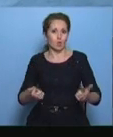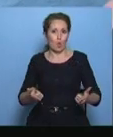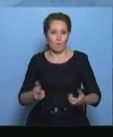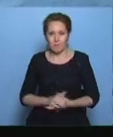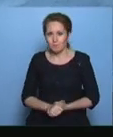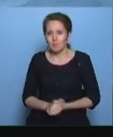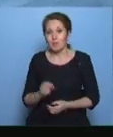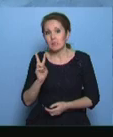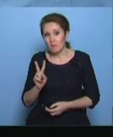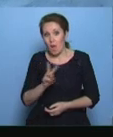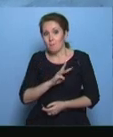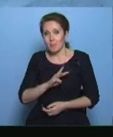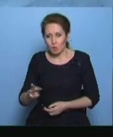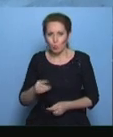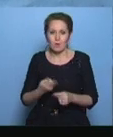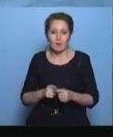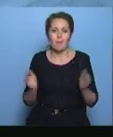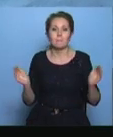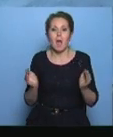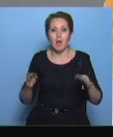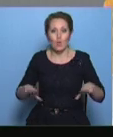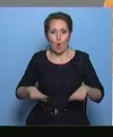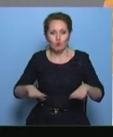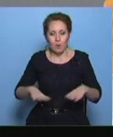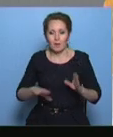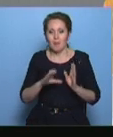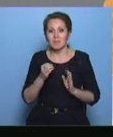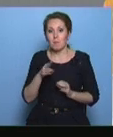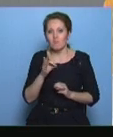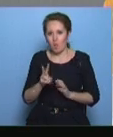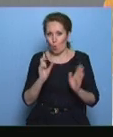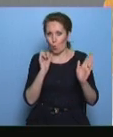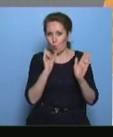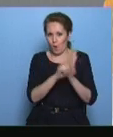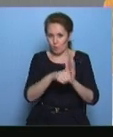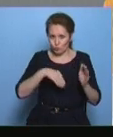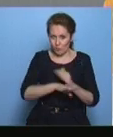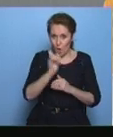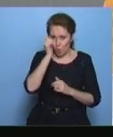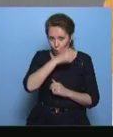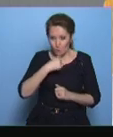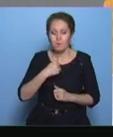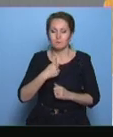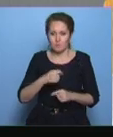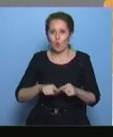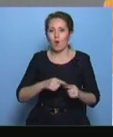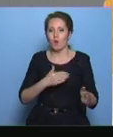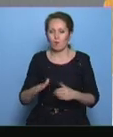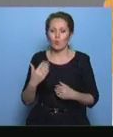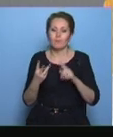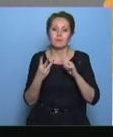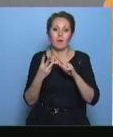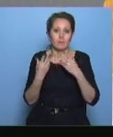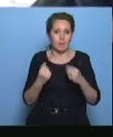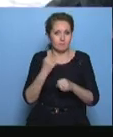Еще пару минут, и эта маленькая лошадка, символ уходящего года, будет готова. Андрей Федосеев работает над ней уже третий день.